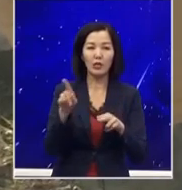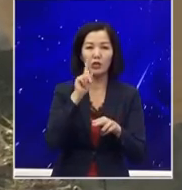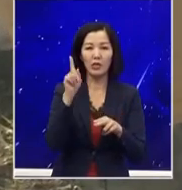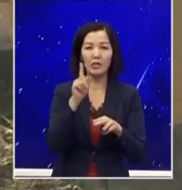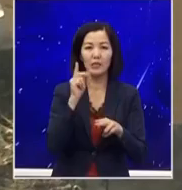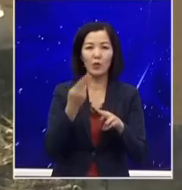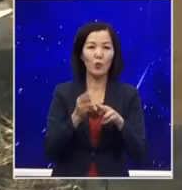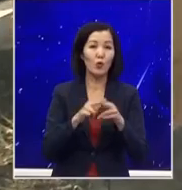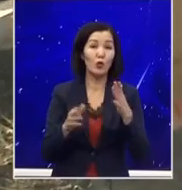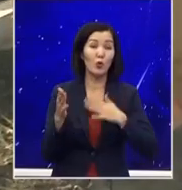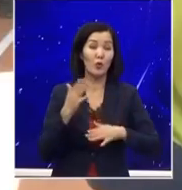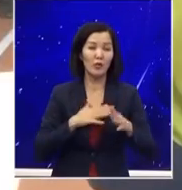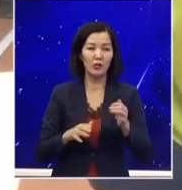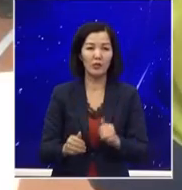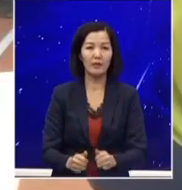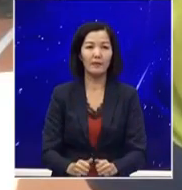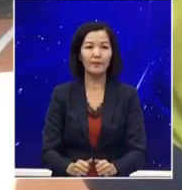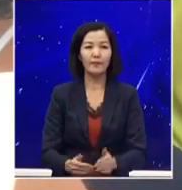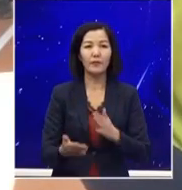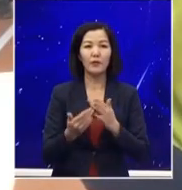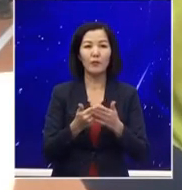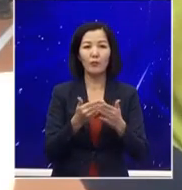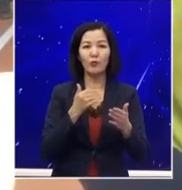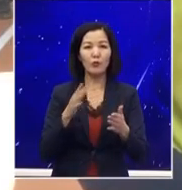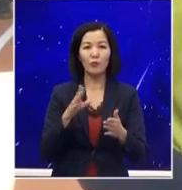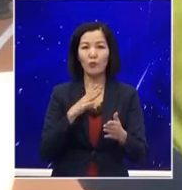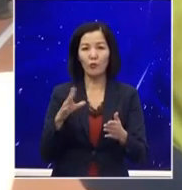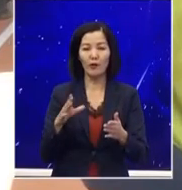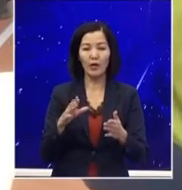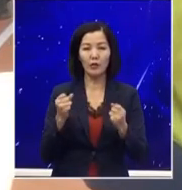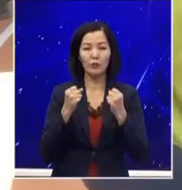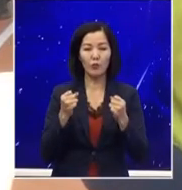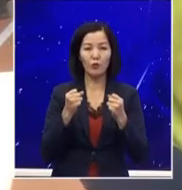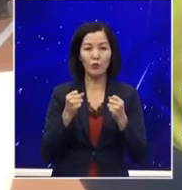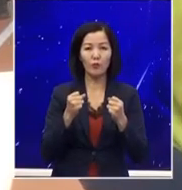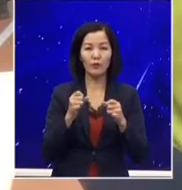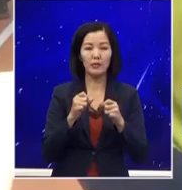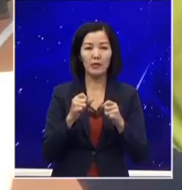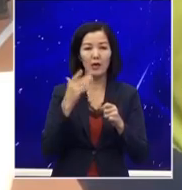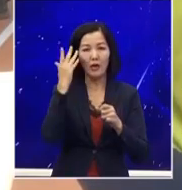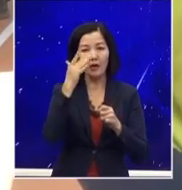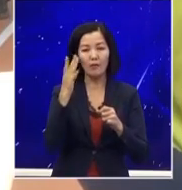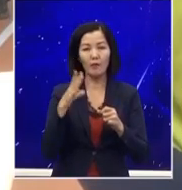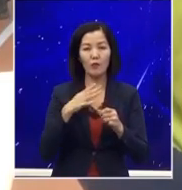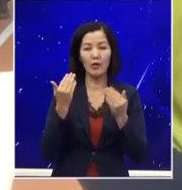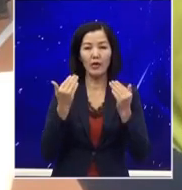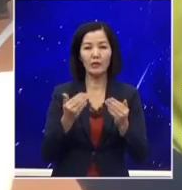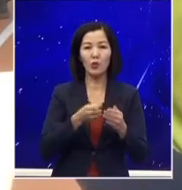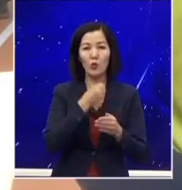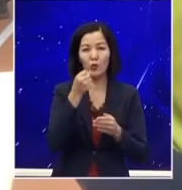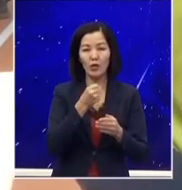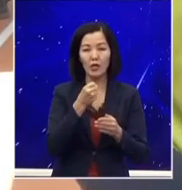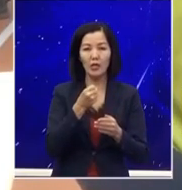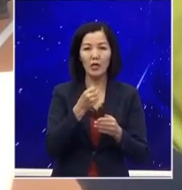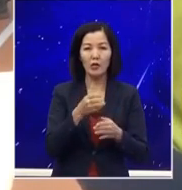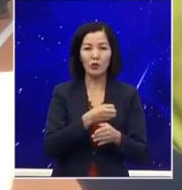жастар жағының қуанышы ерек. Бұрын соңды Қарасазда бұндай спорт комплекс болмаған еді. Міне ағаларымыздың, үлкен кісілердің